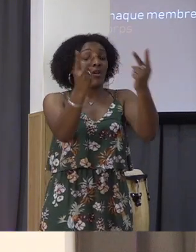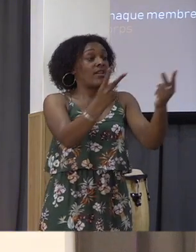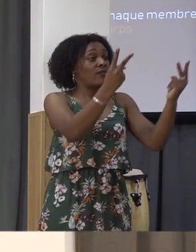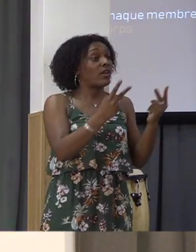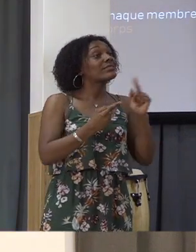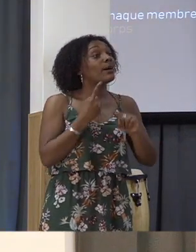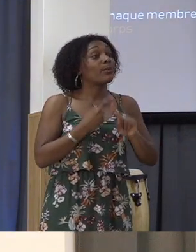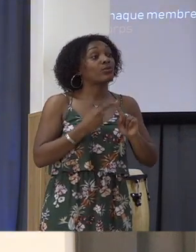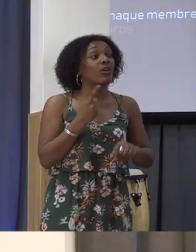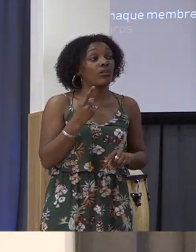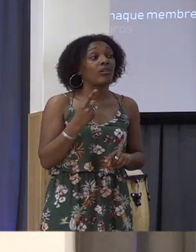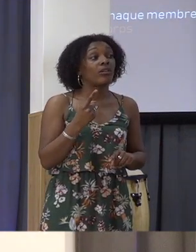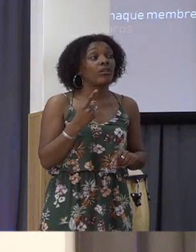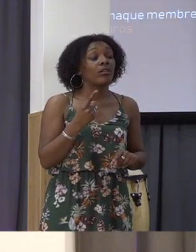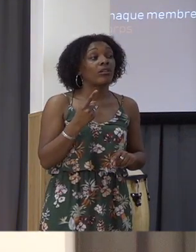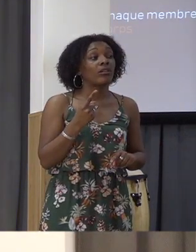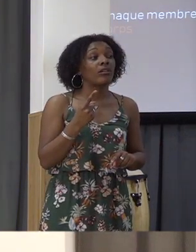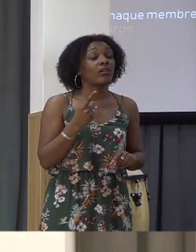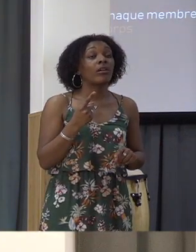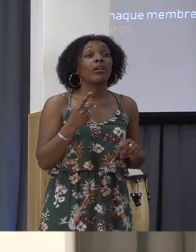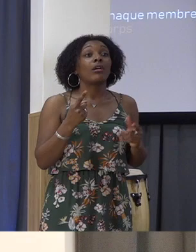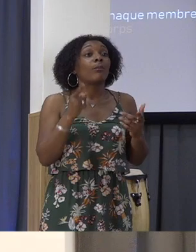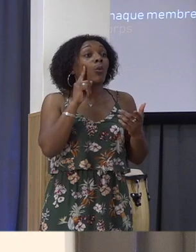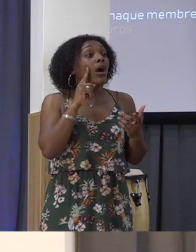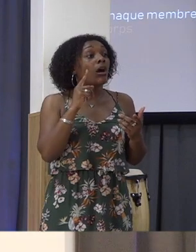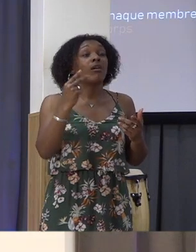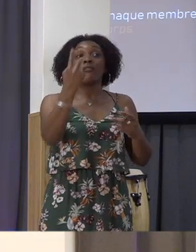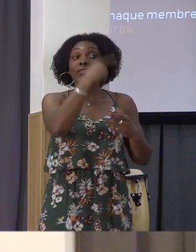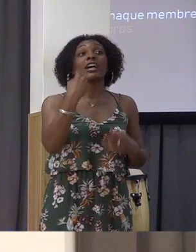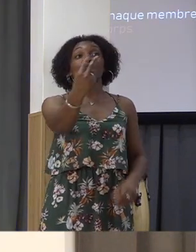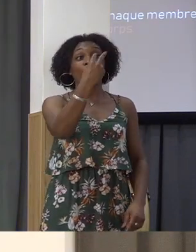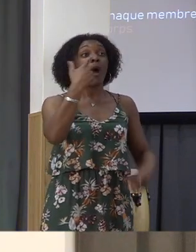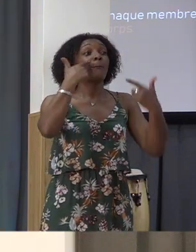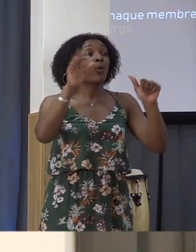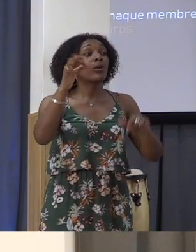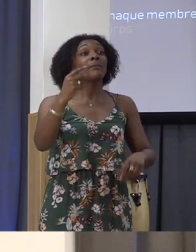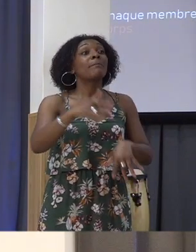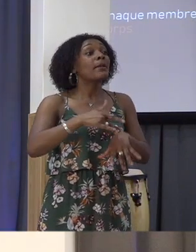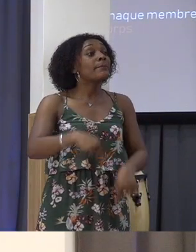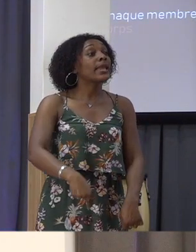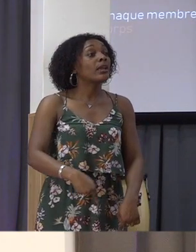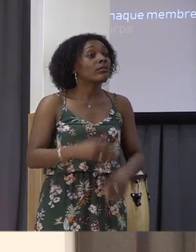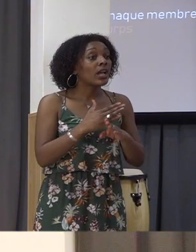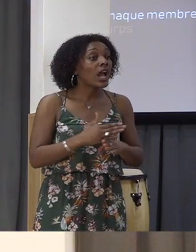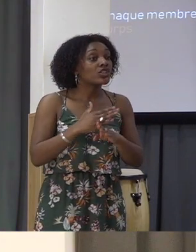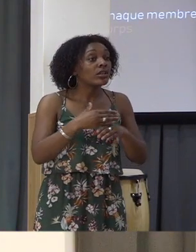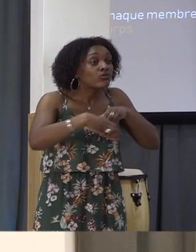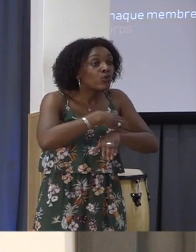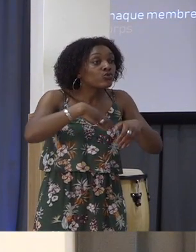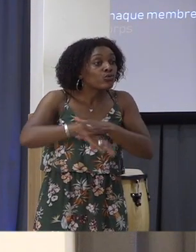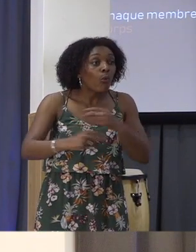Parce que les membres n'ont pas forcément peut-être la même visibilité. Les membres n'ont pas forcément, entre guillemets,